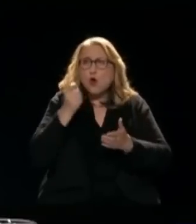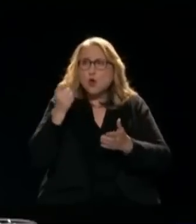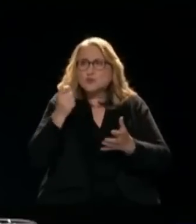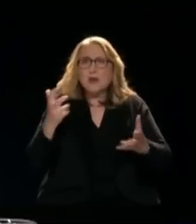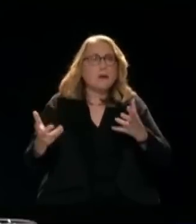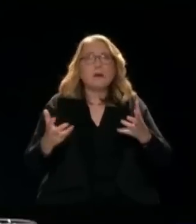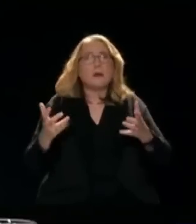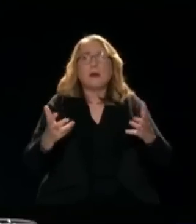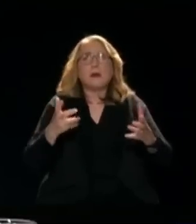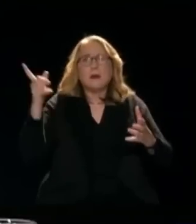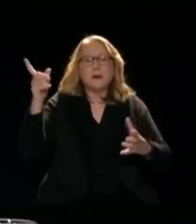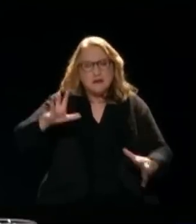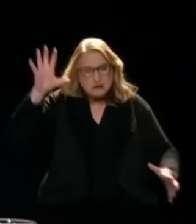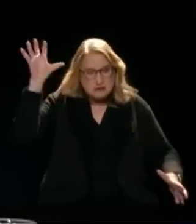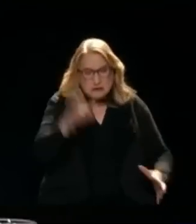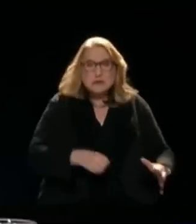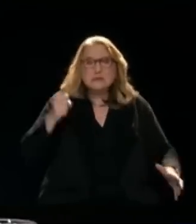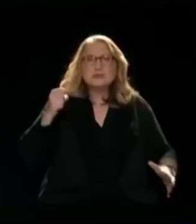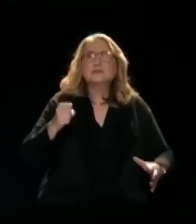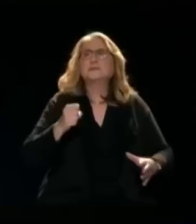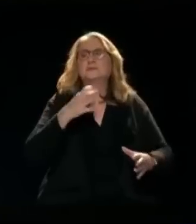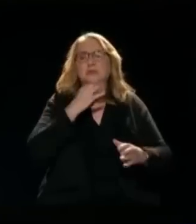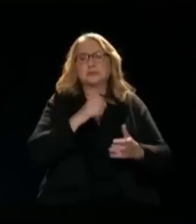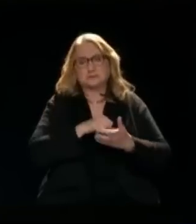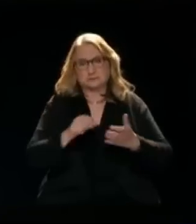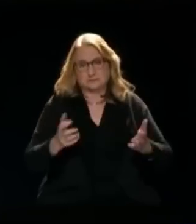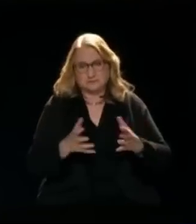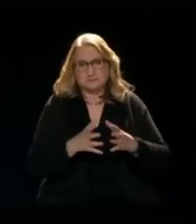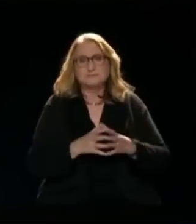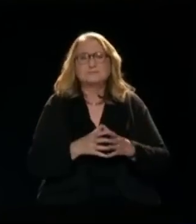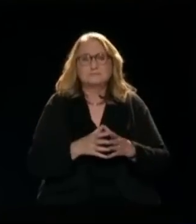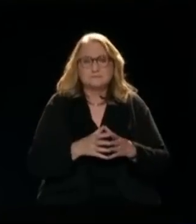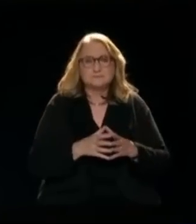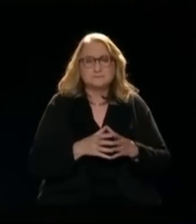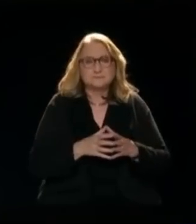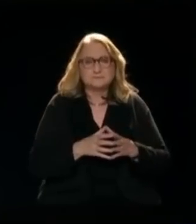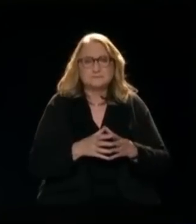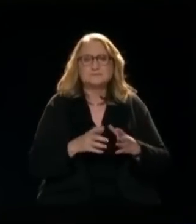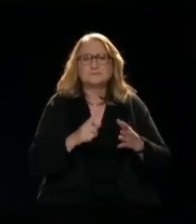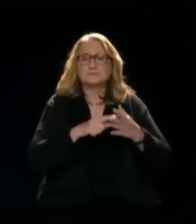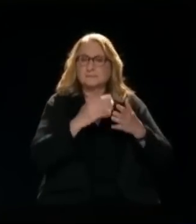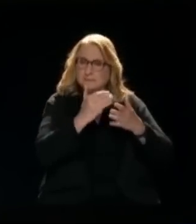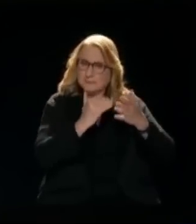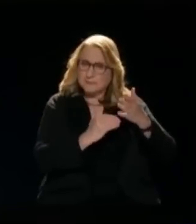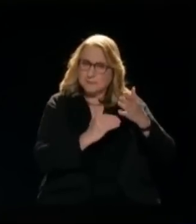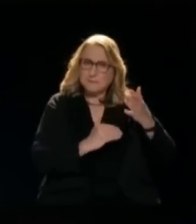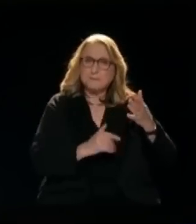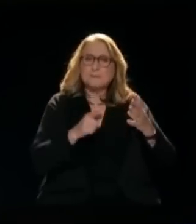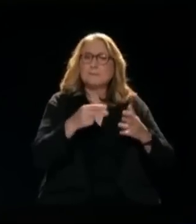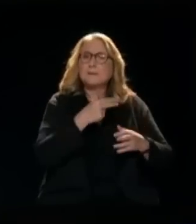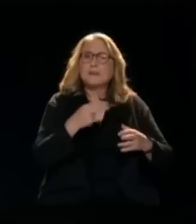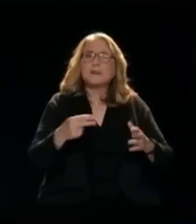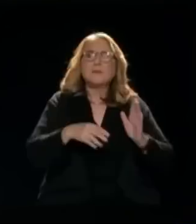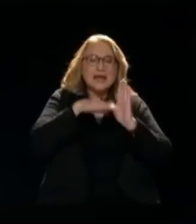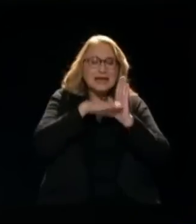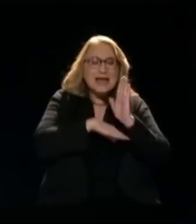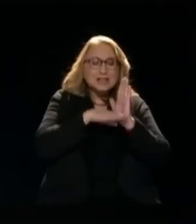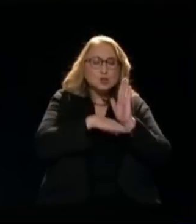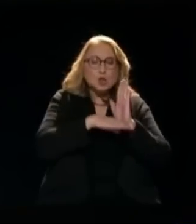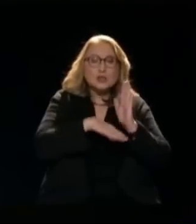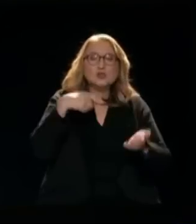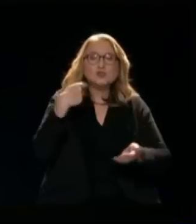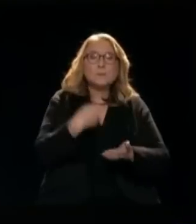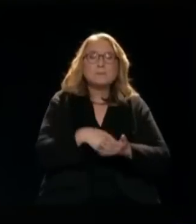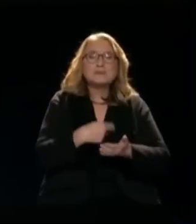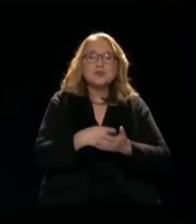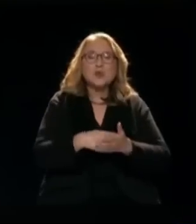Πουθενά. Επομένως, λοιπόν, πρέπει να τελειώσουμε. Αυτό που βρίσκονται στα χέρια των funds, το σχολιάσαμε εκτενώς. Θέσπιση κατώτατου βασικού εισοδήματος για